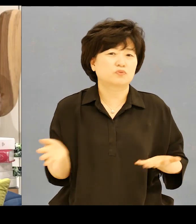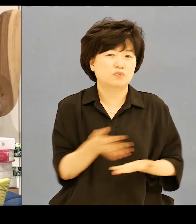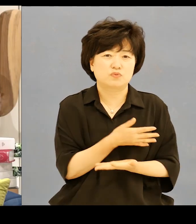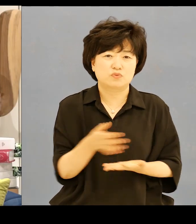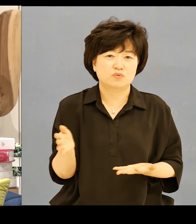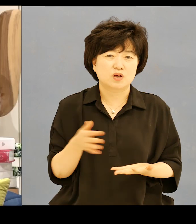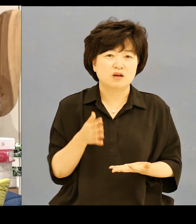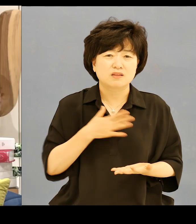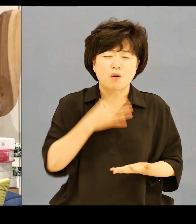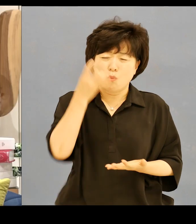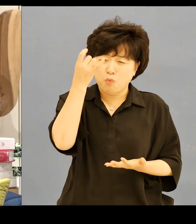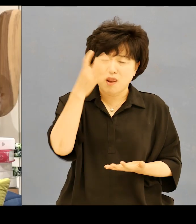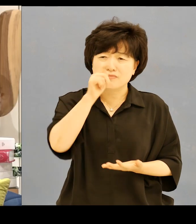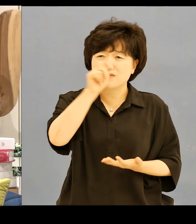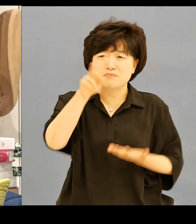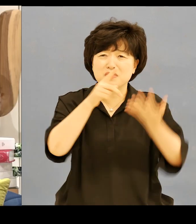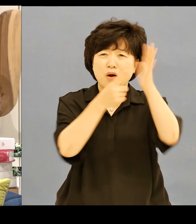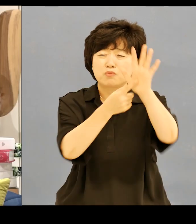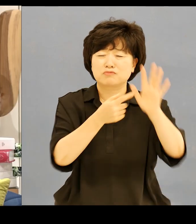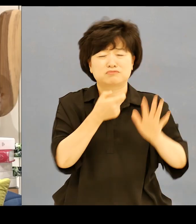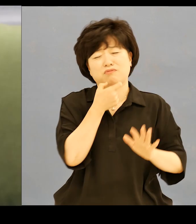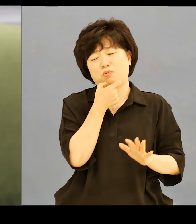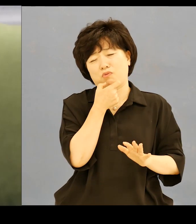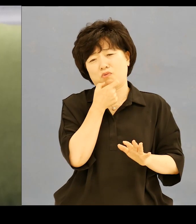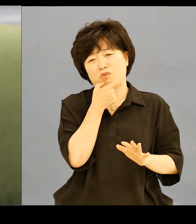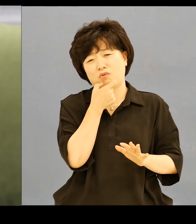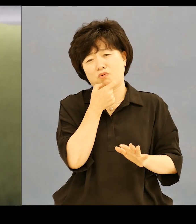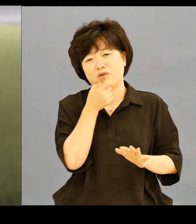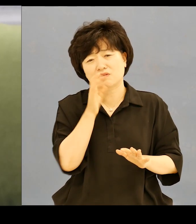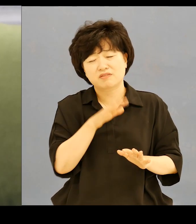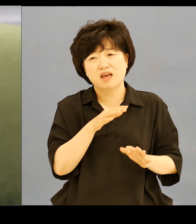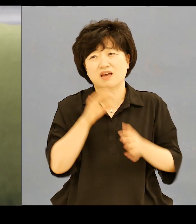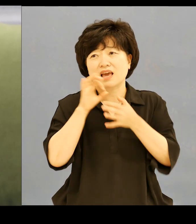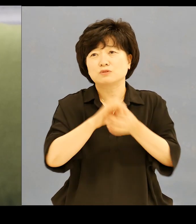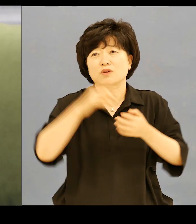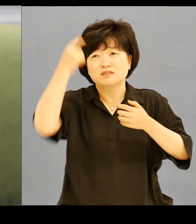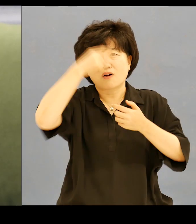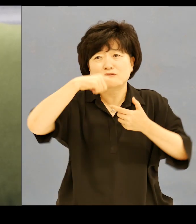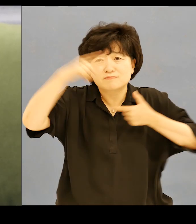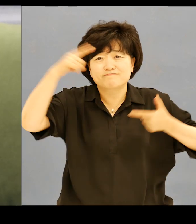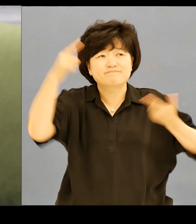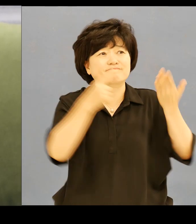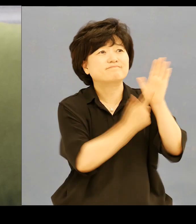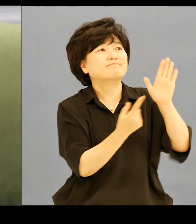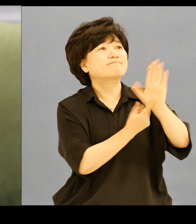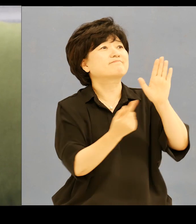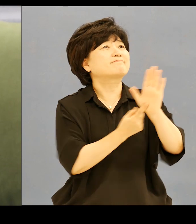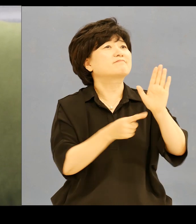아닌데 네. 방송이 계속 계속 나오는 게 아, 의사 선생님 아직도 찾고 계시는군요. 네.